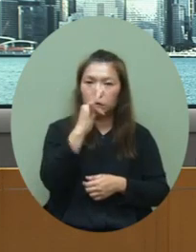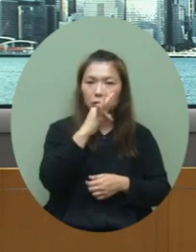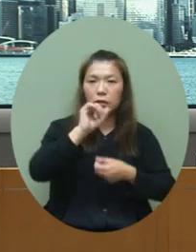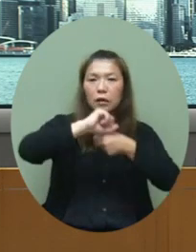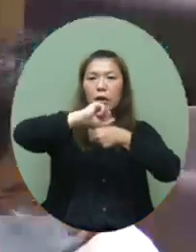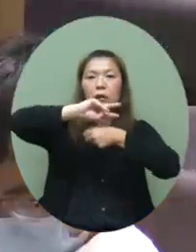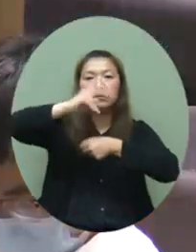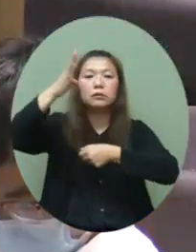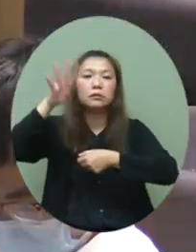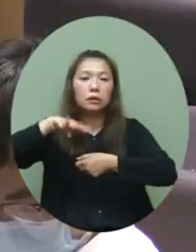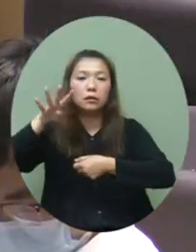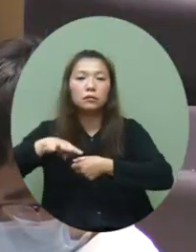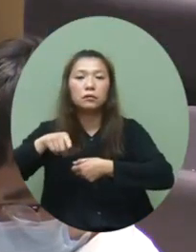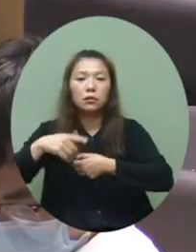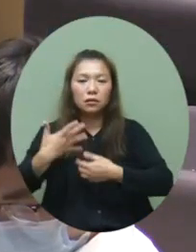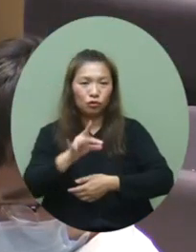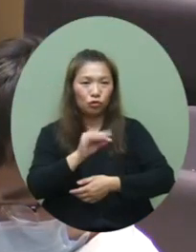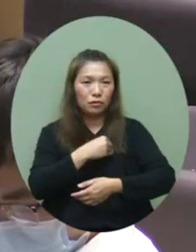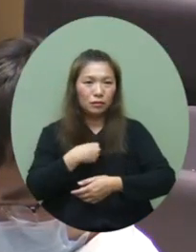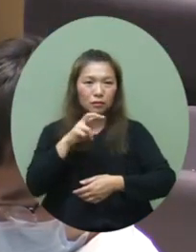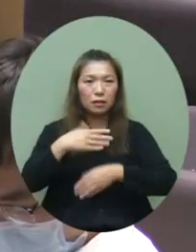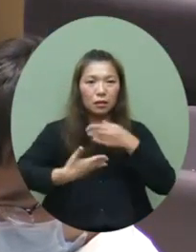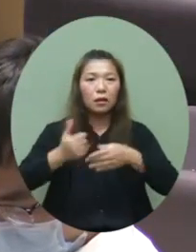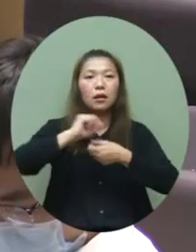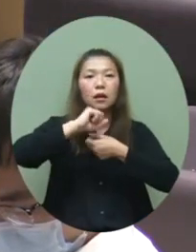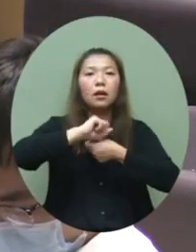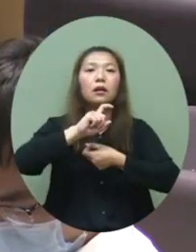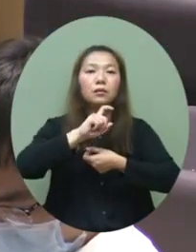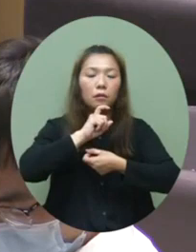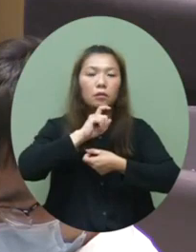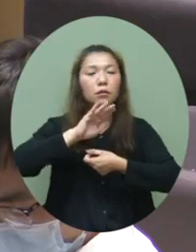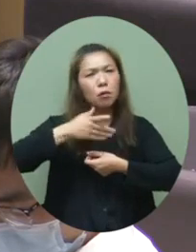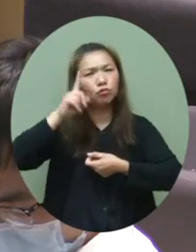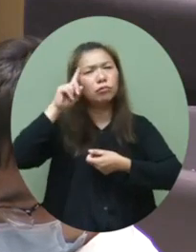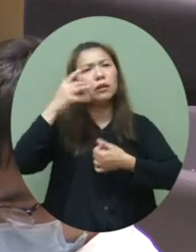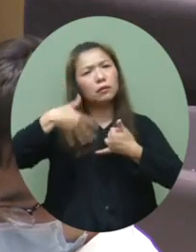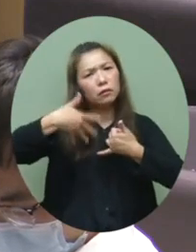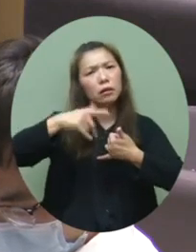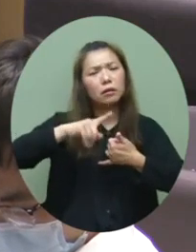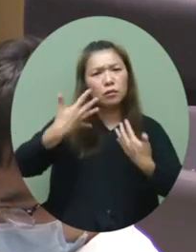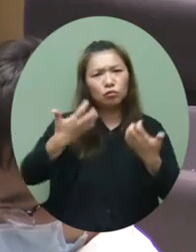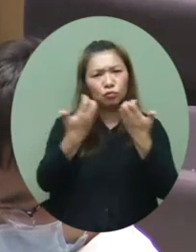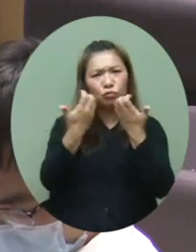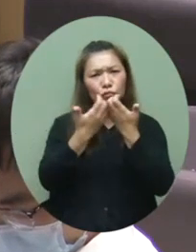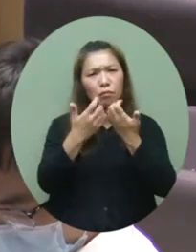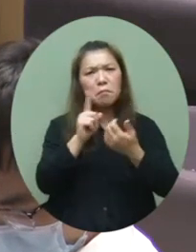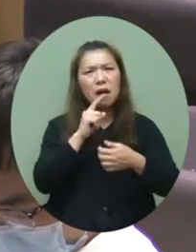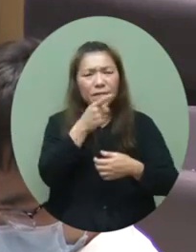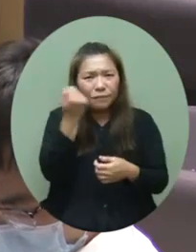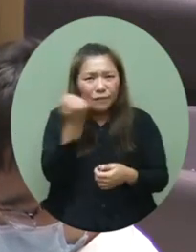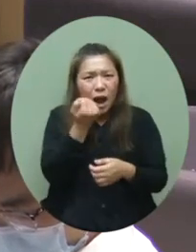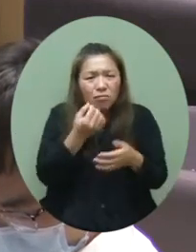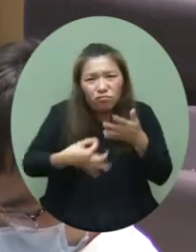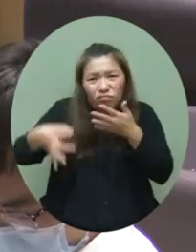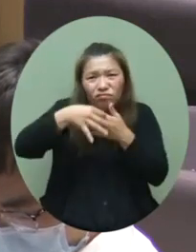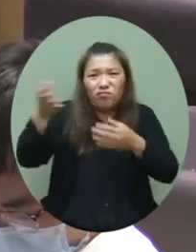慢上升到去4000宗啦。咁張醫生都話啊，見到個趨勢係慢慢上升，想即係瞭解一下就係、是、啊數字上面冇一個快速上升嘅原